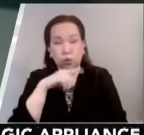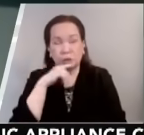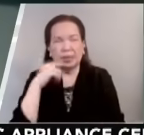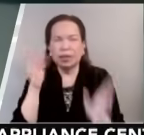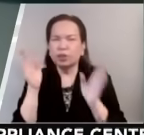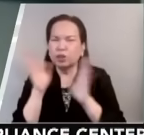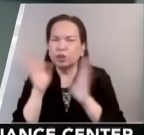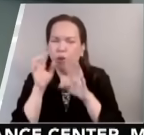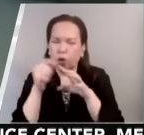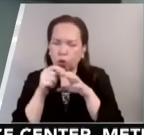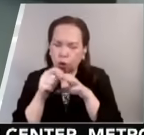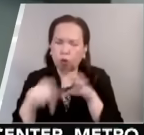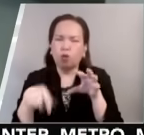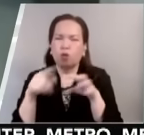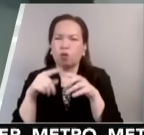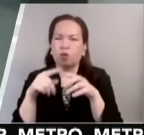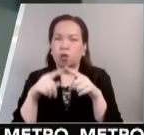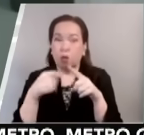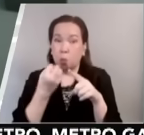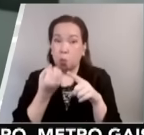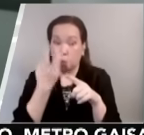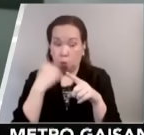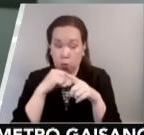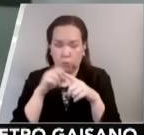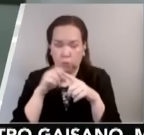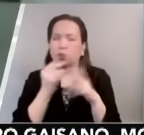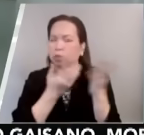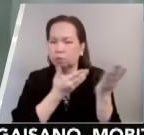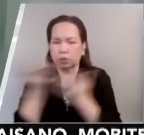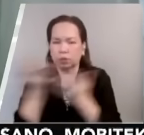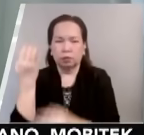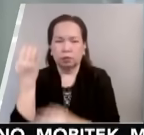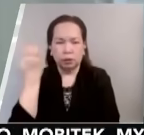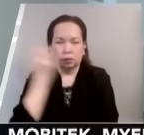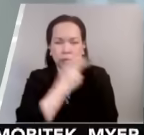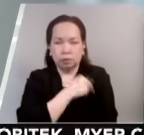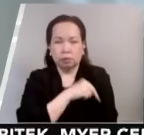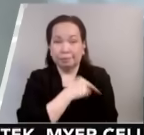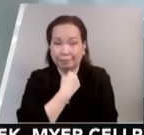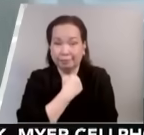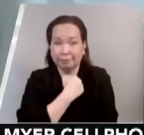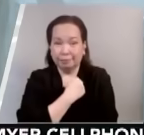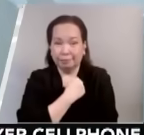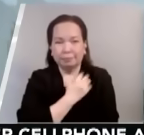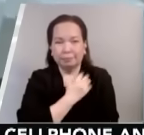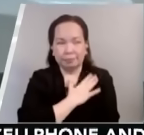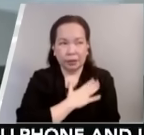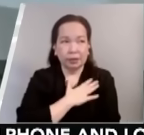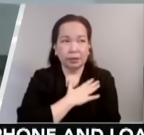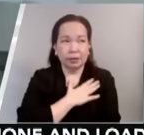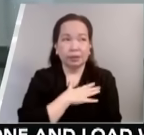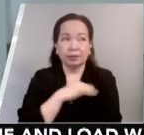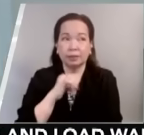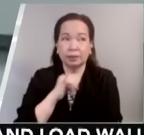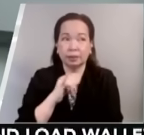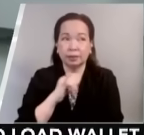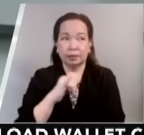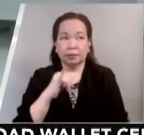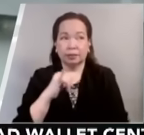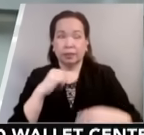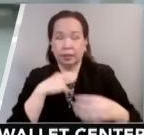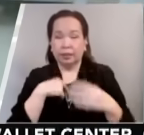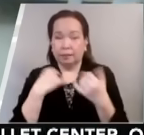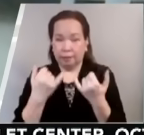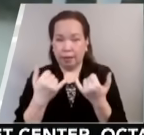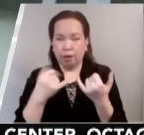paputok ay huwag pong ipagsawalang bahala dalin po agad ang pasyente sa mga er gaya dito kung saan po tayo narito ngayon dito sa East